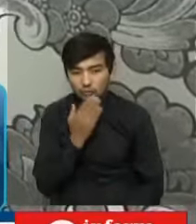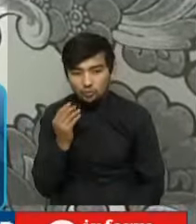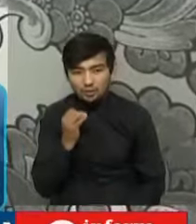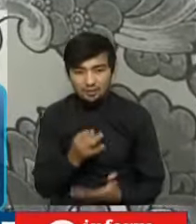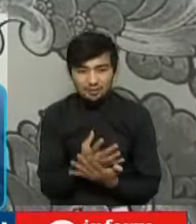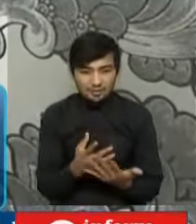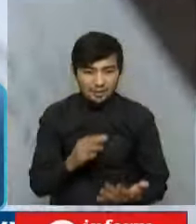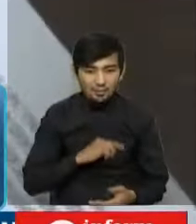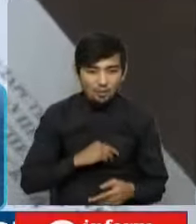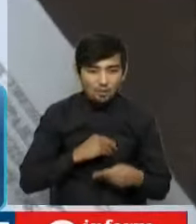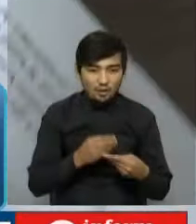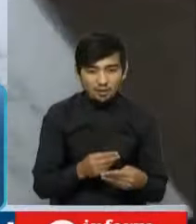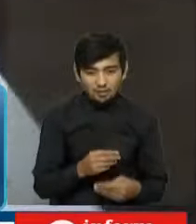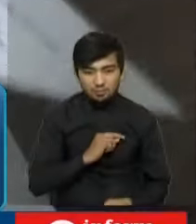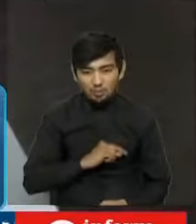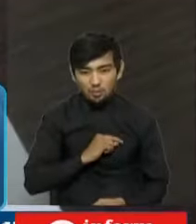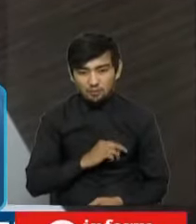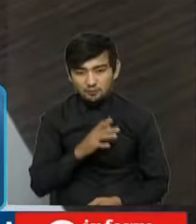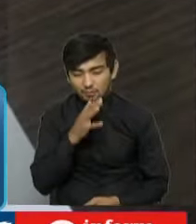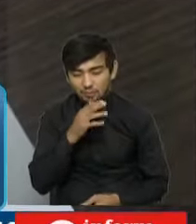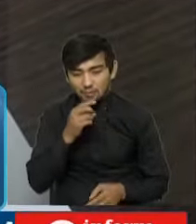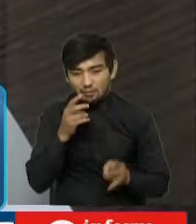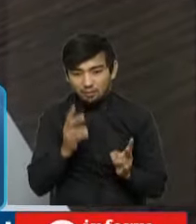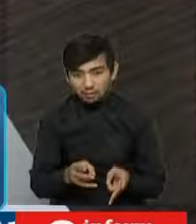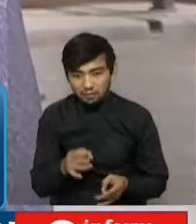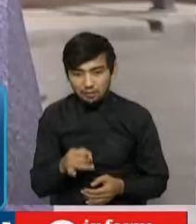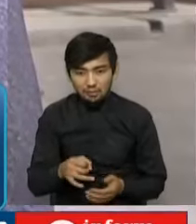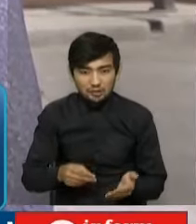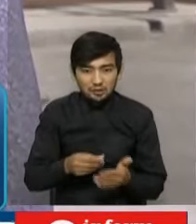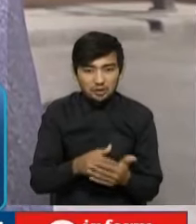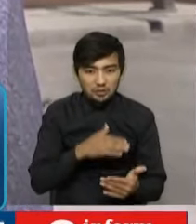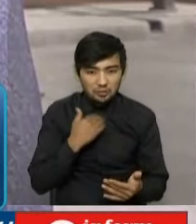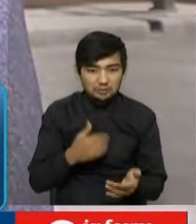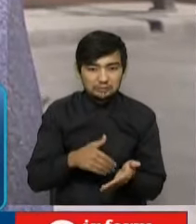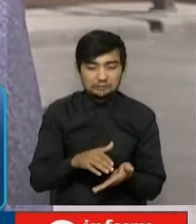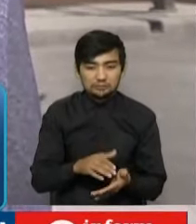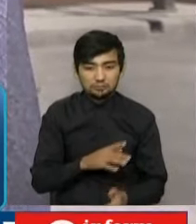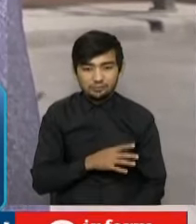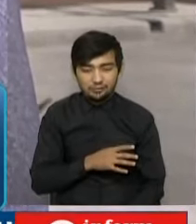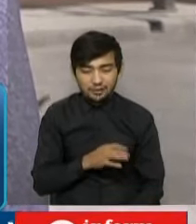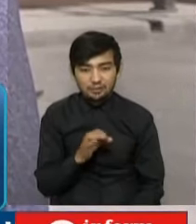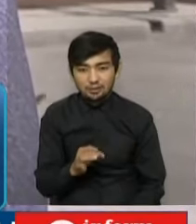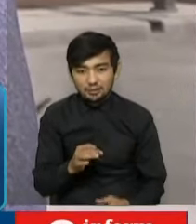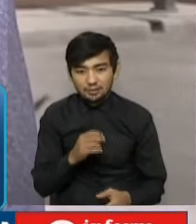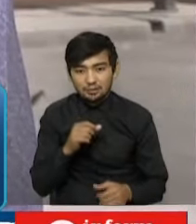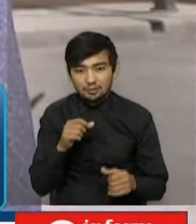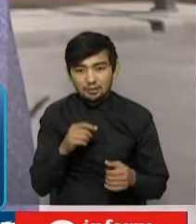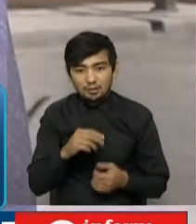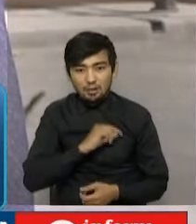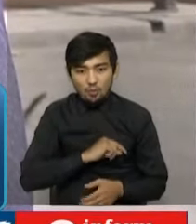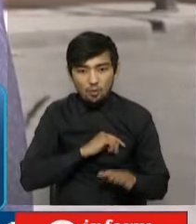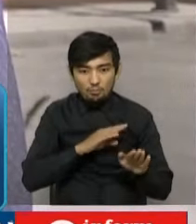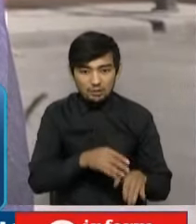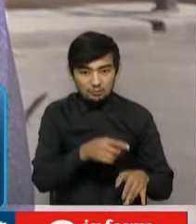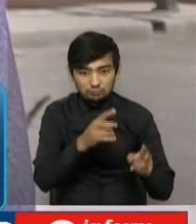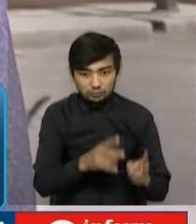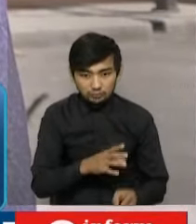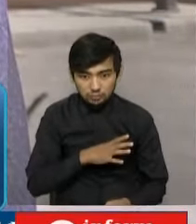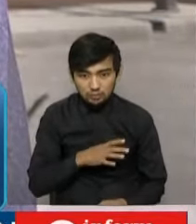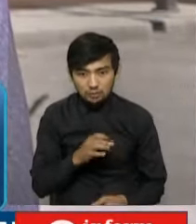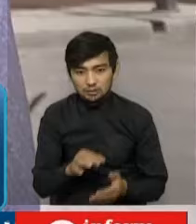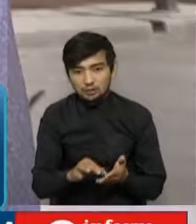трудовые травмы выдают за бытовые, чтобы не выплачивать работнику. Никогда нельзя игнорировать получение травмы на рабочем месте, никогда нельзя